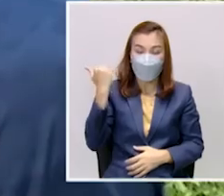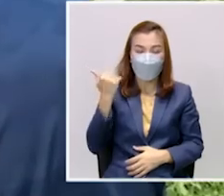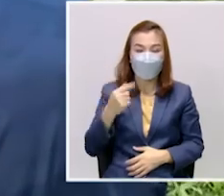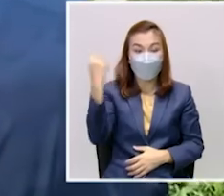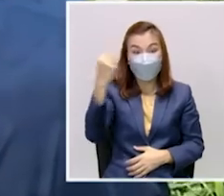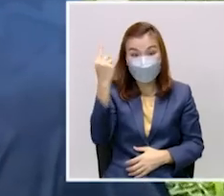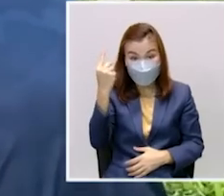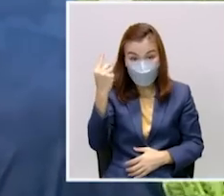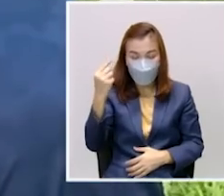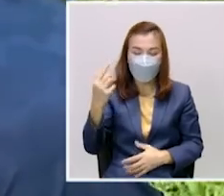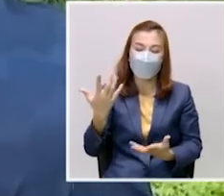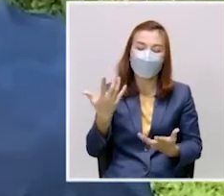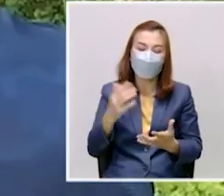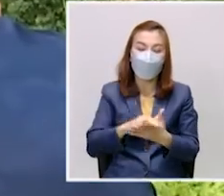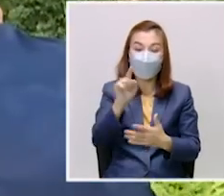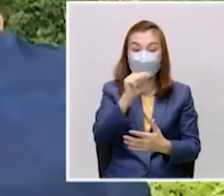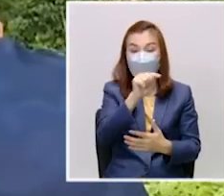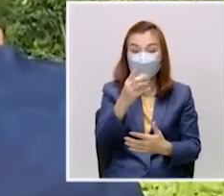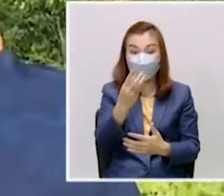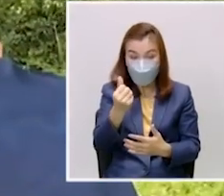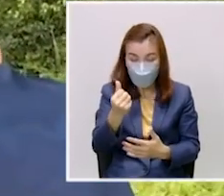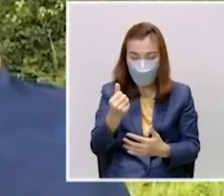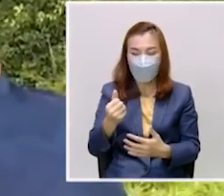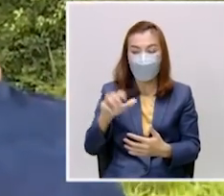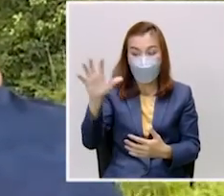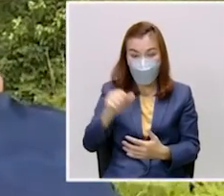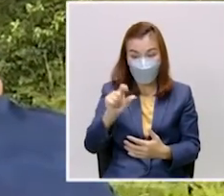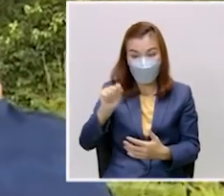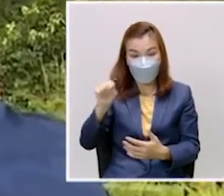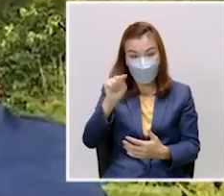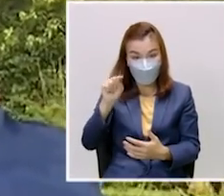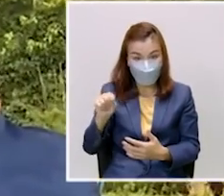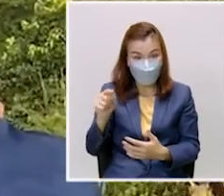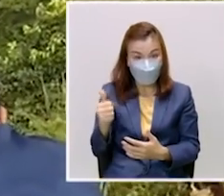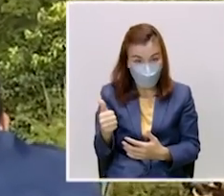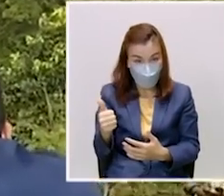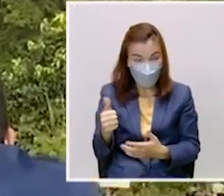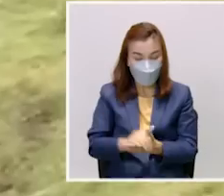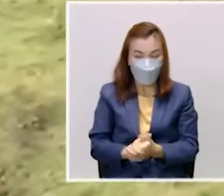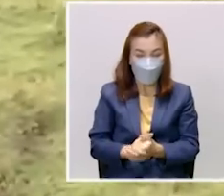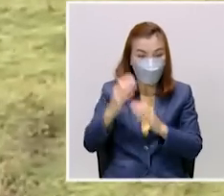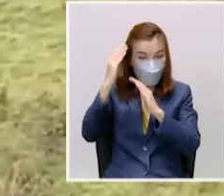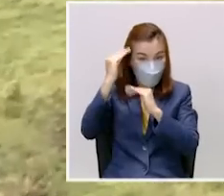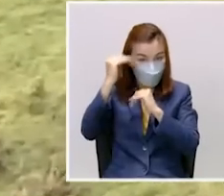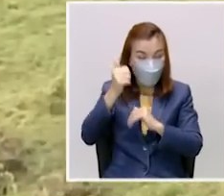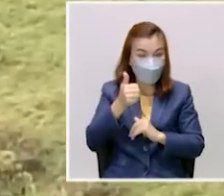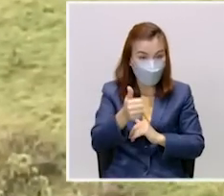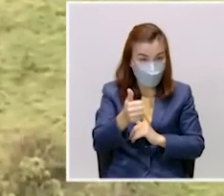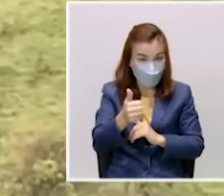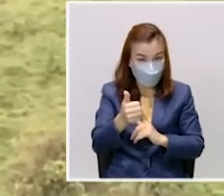ะก็คิดว่าหวังส่วนนี้ได้แต่ว่าประเทศที่เปิดแล้วก็หวังส่วนนี้ให้ได้แต่ว่าคิดว่าเราต้องท